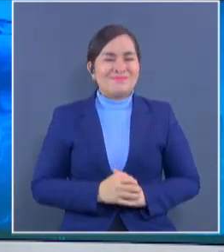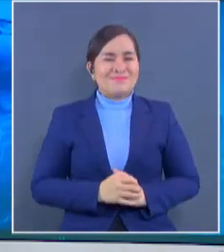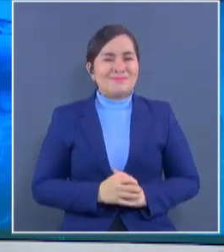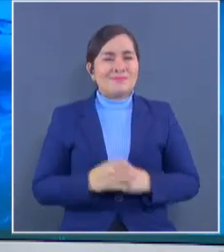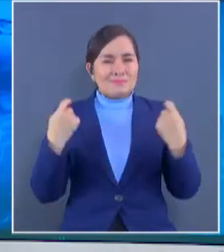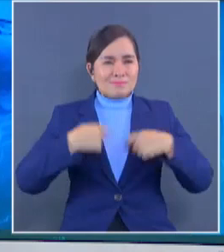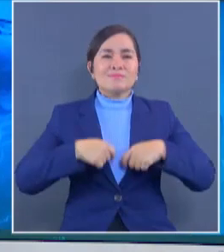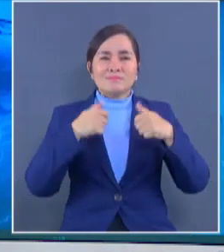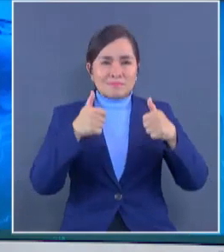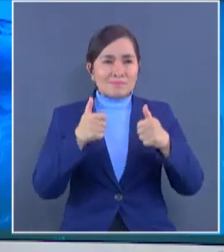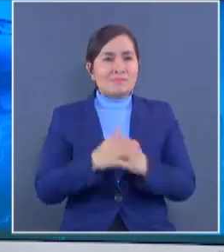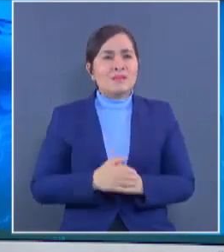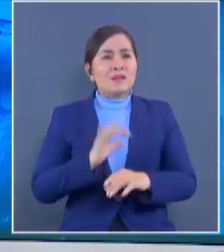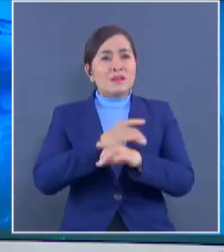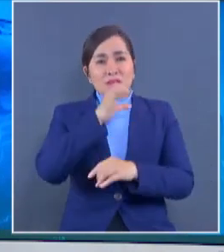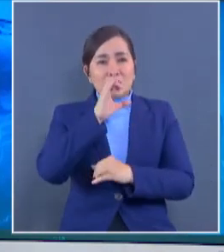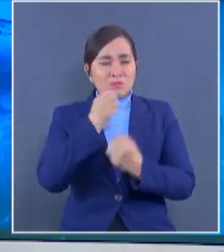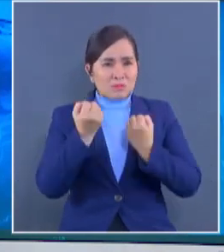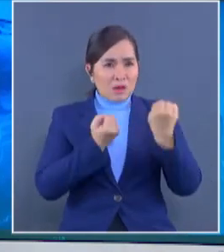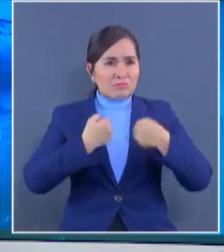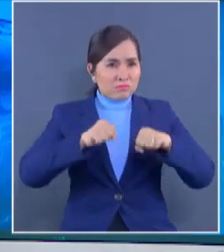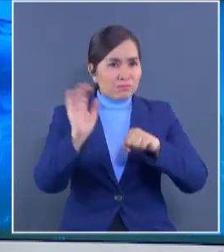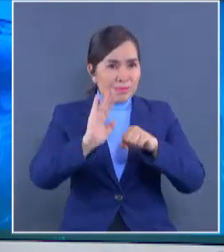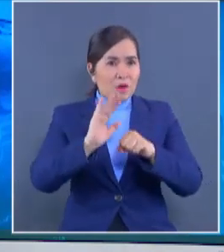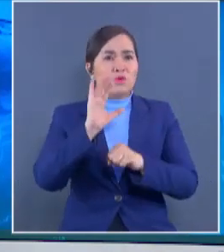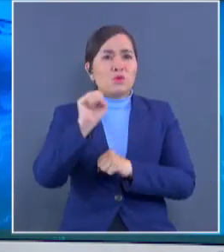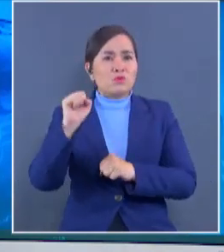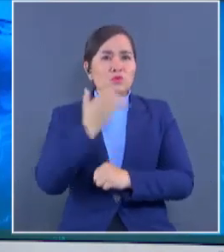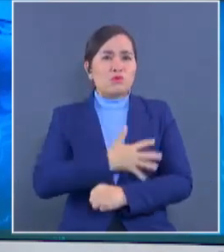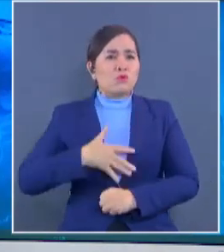เอาไปใส่ได้เลยดื่มไม่ขับจากสสส. มาร่วมกิจกรรมกันเยอะๆนะคะคุณผู้ชม